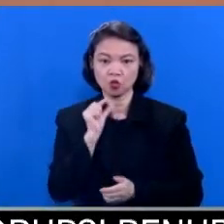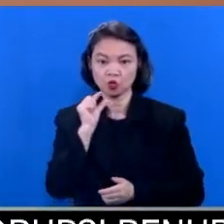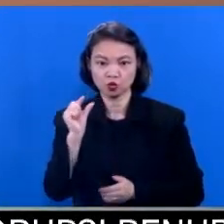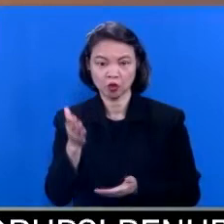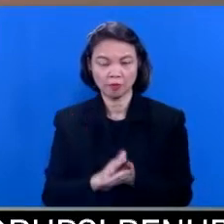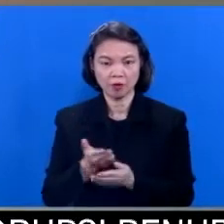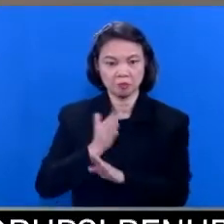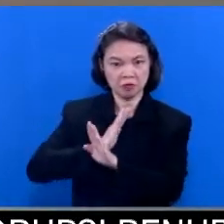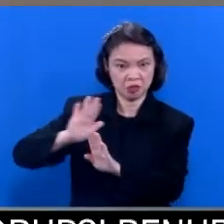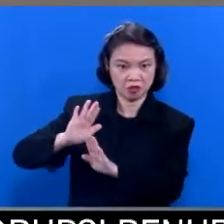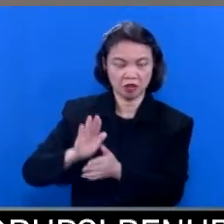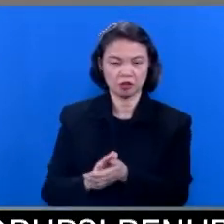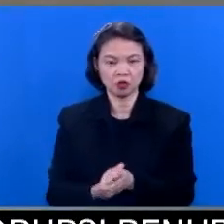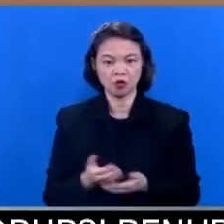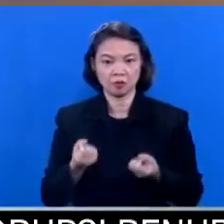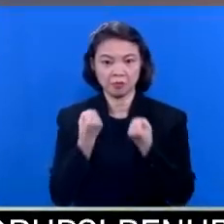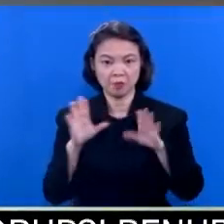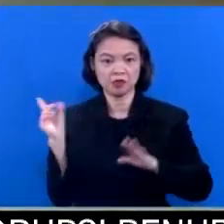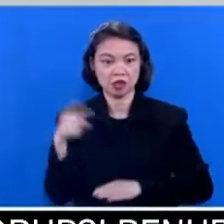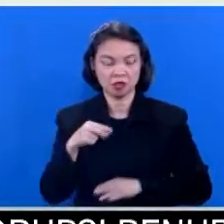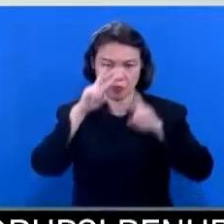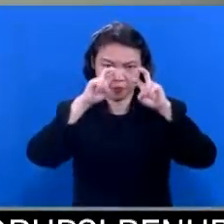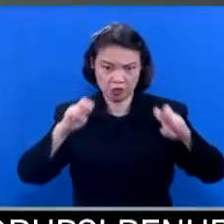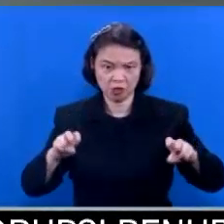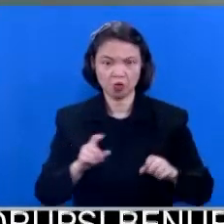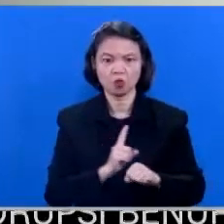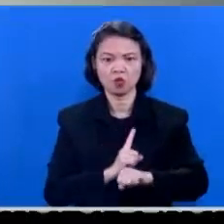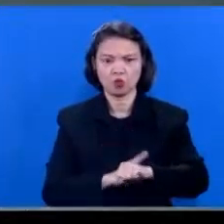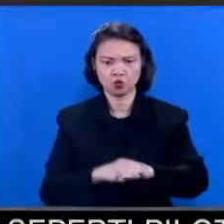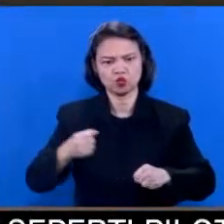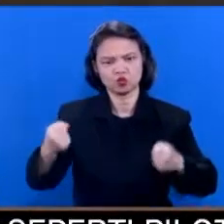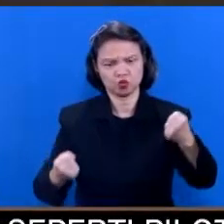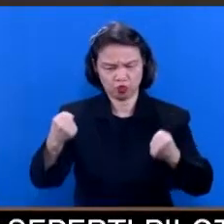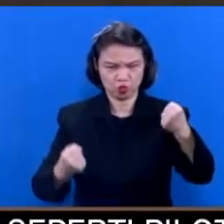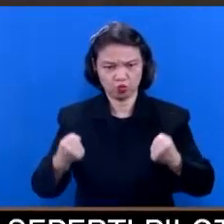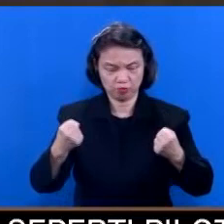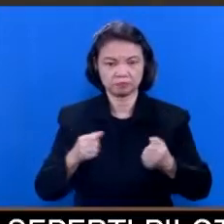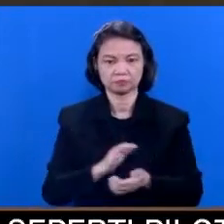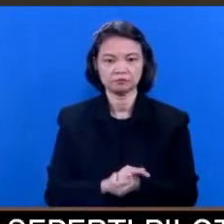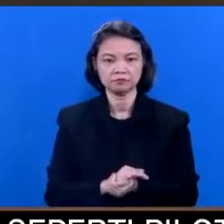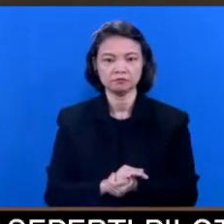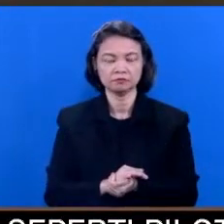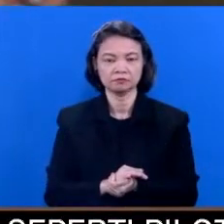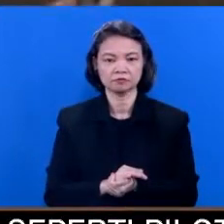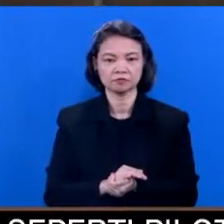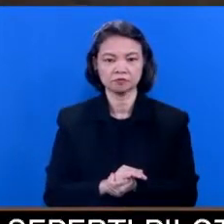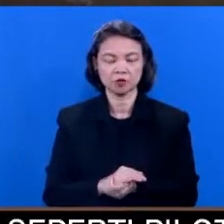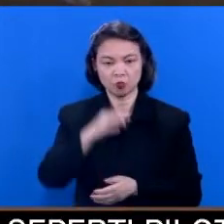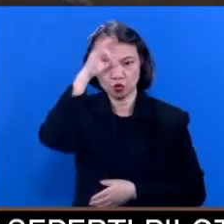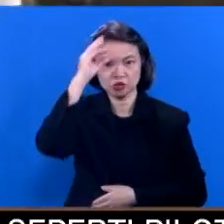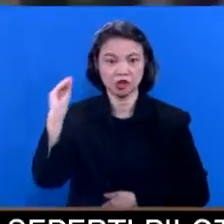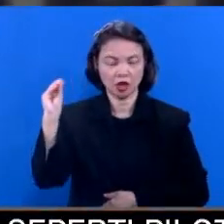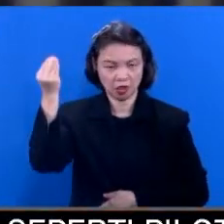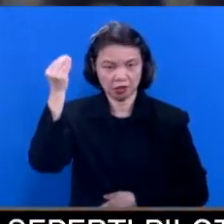anggota Polri hanya untuk bebas dari pemeriksaan ketika berkendara. Kepala Bidang Hubungan Masyarakat Polda Metro